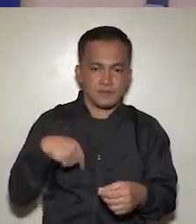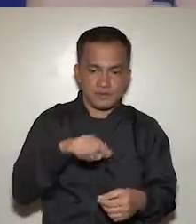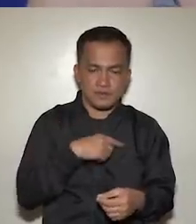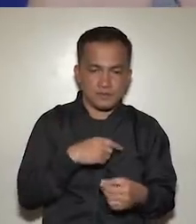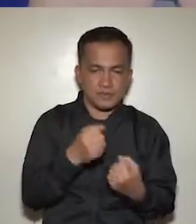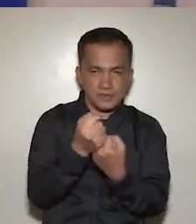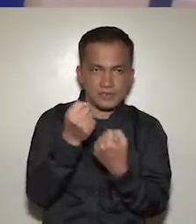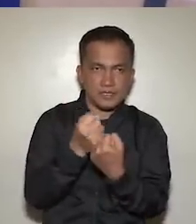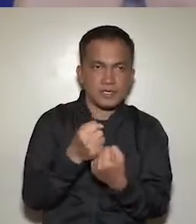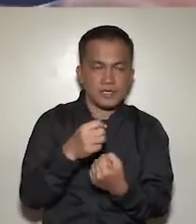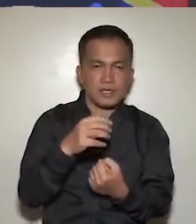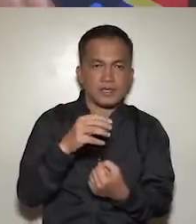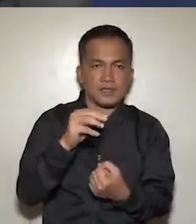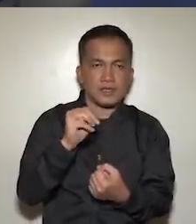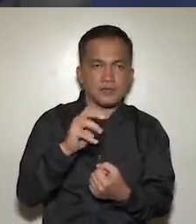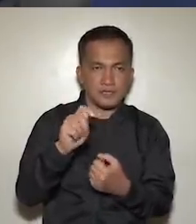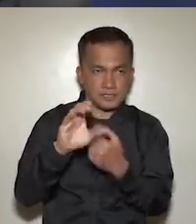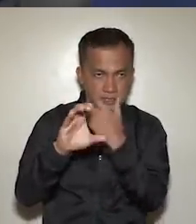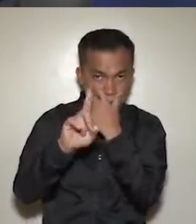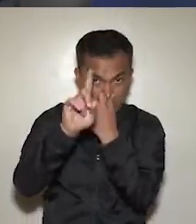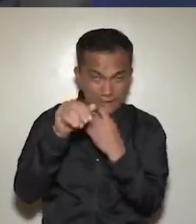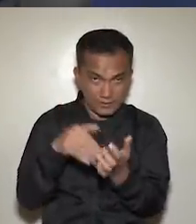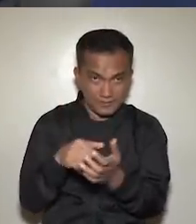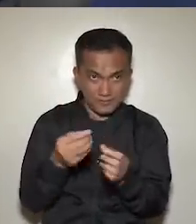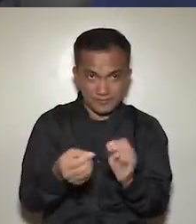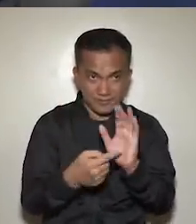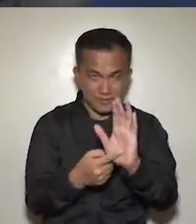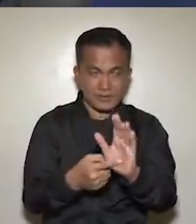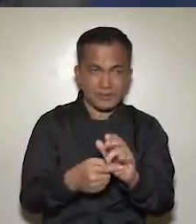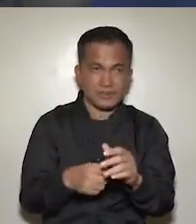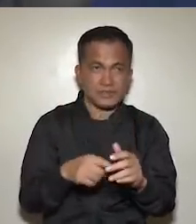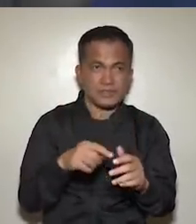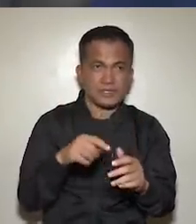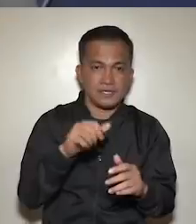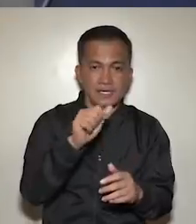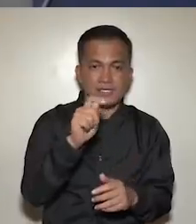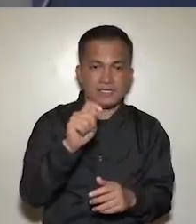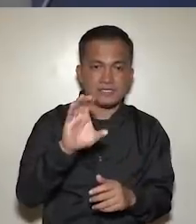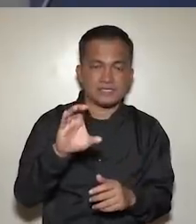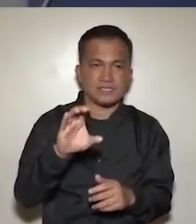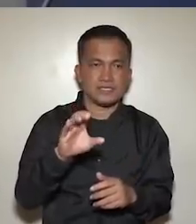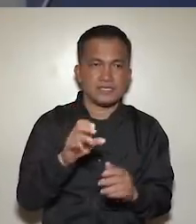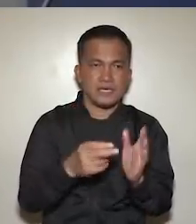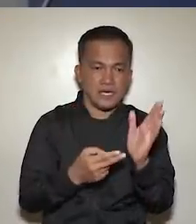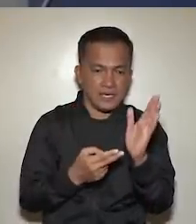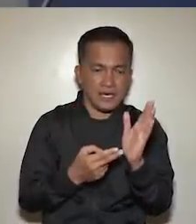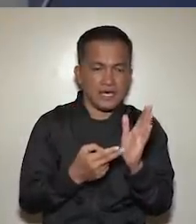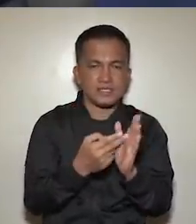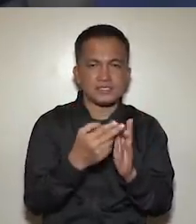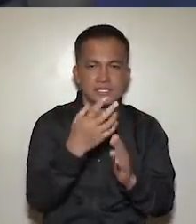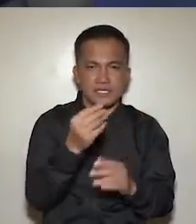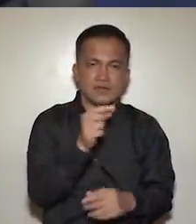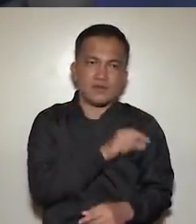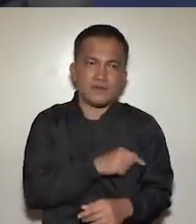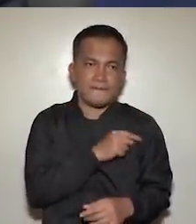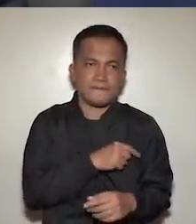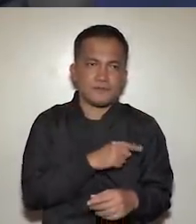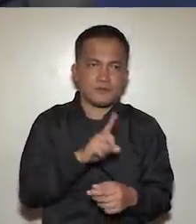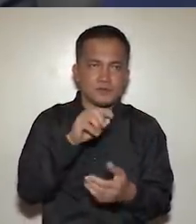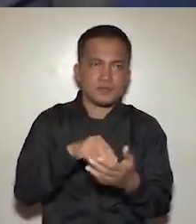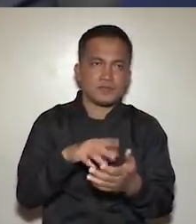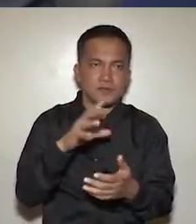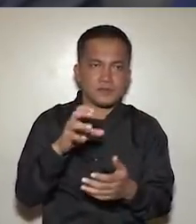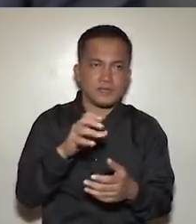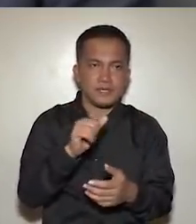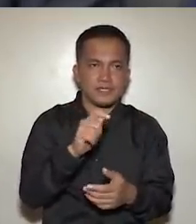meron din po yung aming sponsor sa ATC. 1,000 po yan. Pakilabas na po para makita po ng ATC. ATC is honesty and quality. Plus